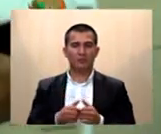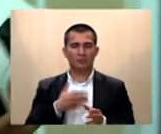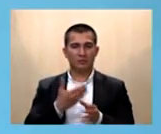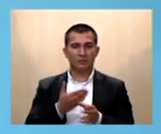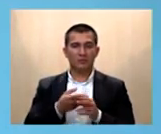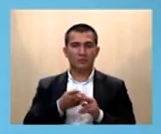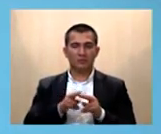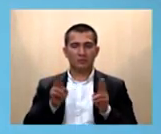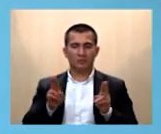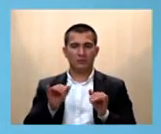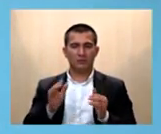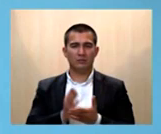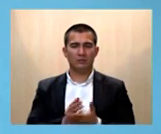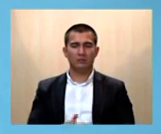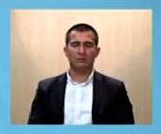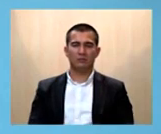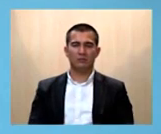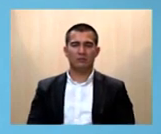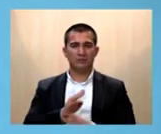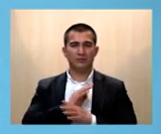Yaxshi. Va yana bir.